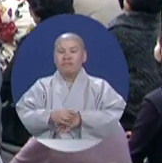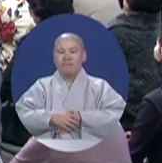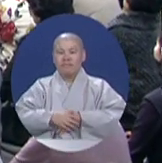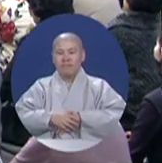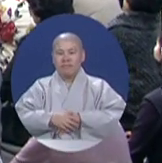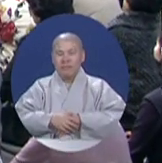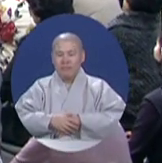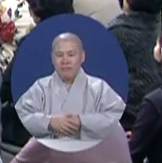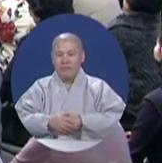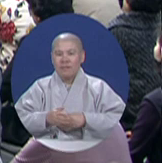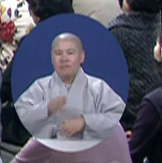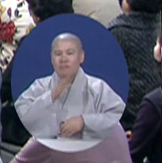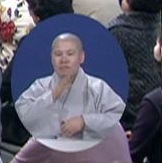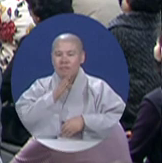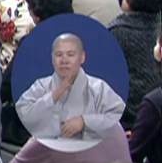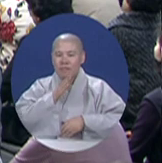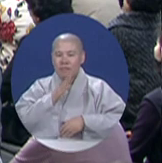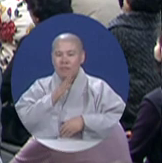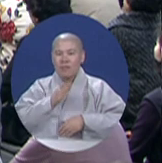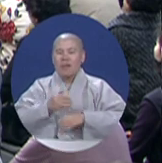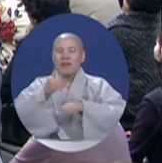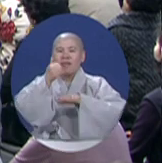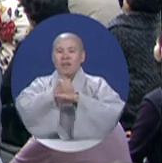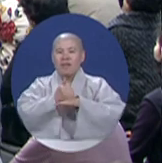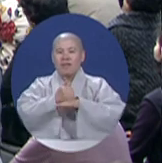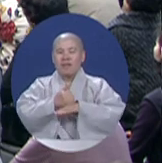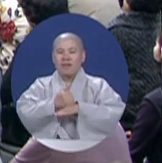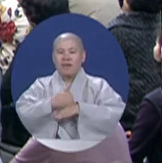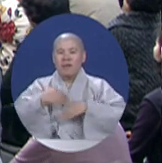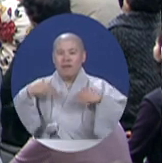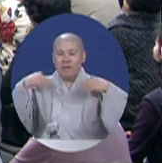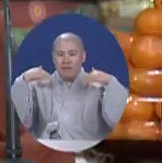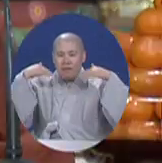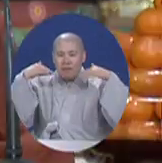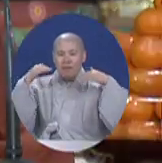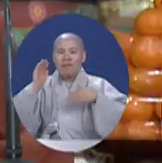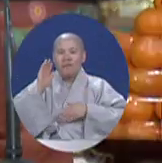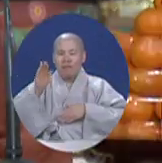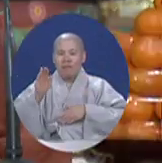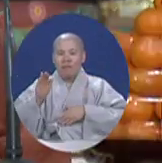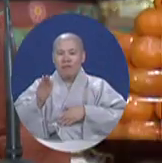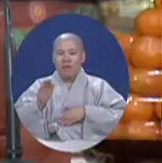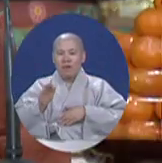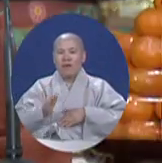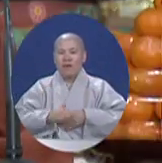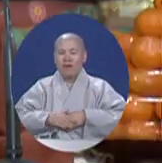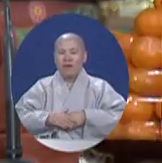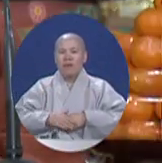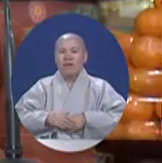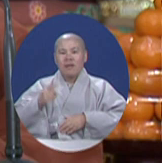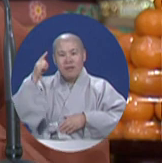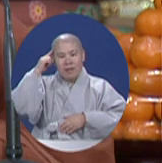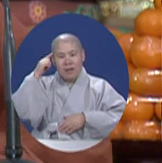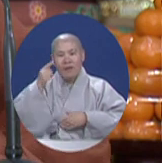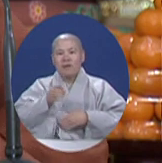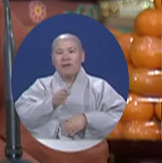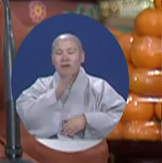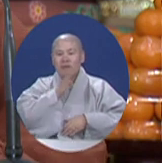이게 참 그렇구나. 이제 나중에 보니까 그렇더라고요. 그래서 이제 신라